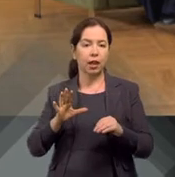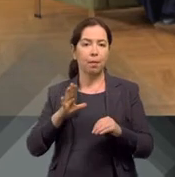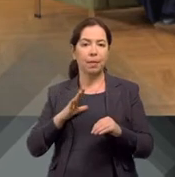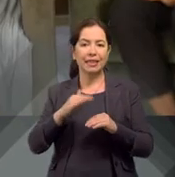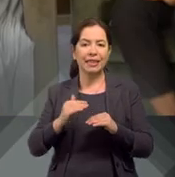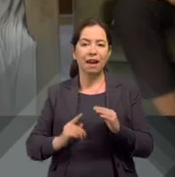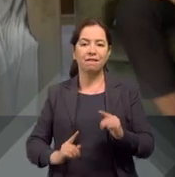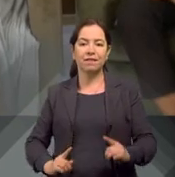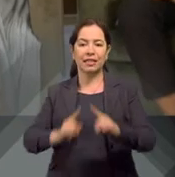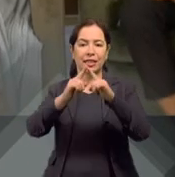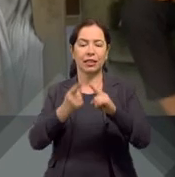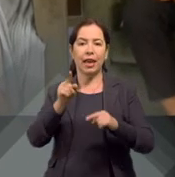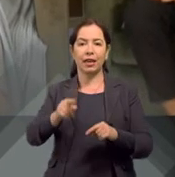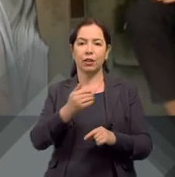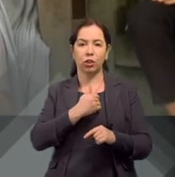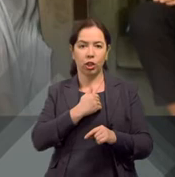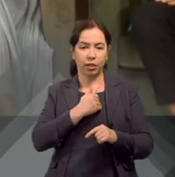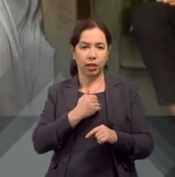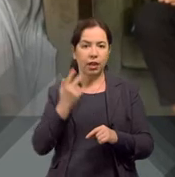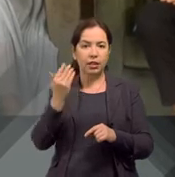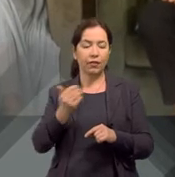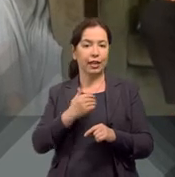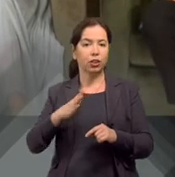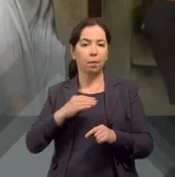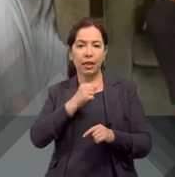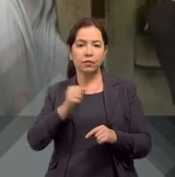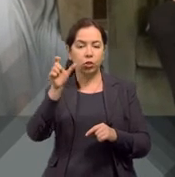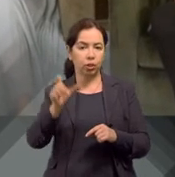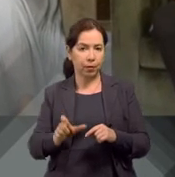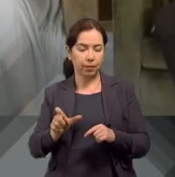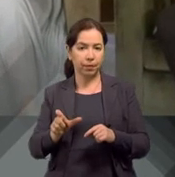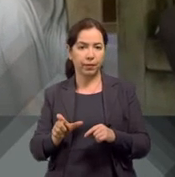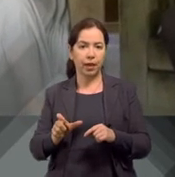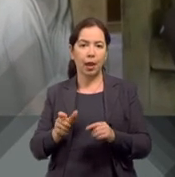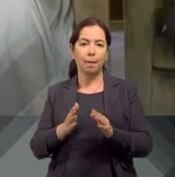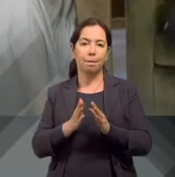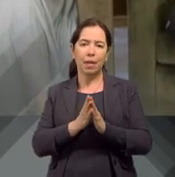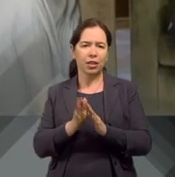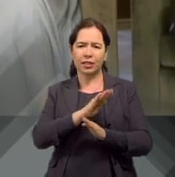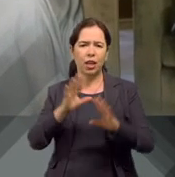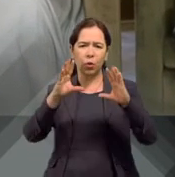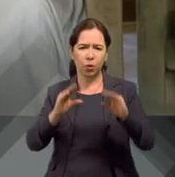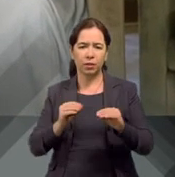желания. Когда вы хотите быть взрослыми, пожалуйста, не сбавляйте.